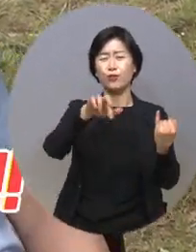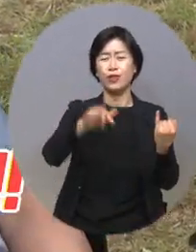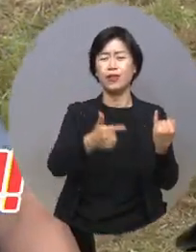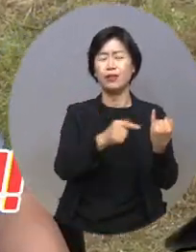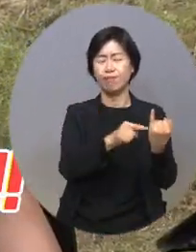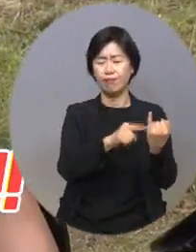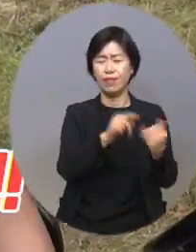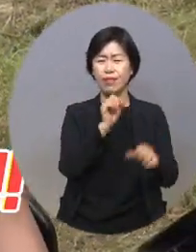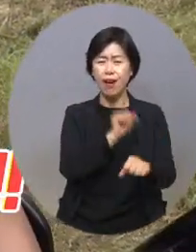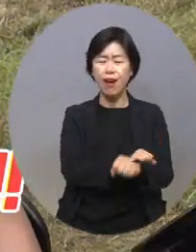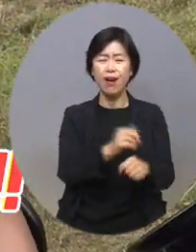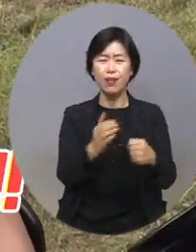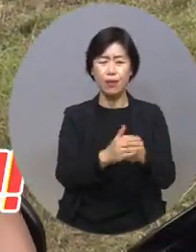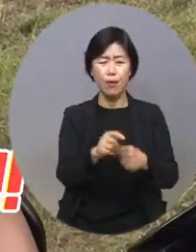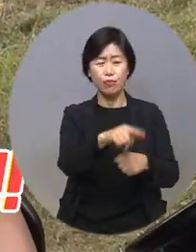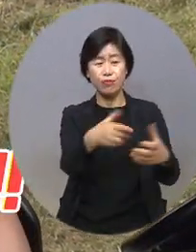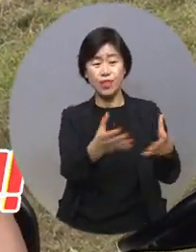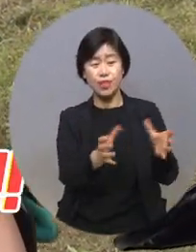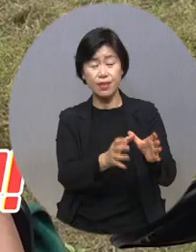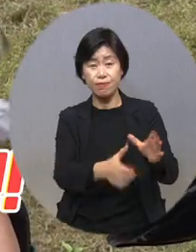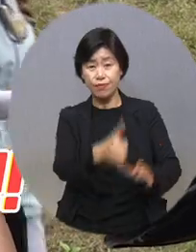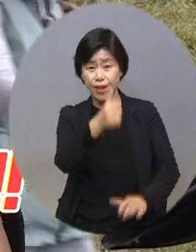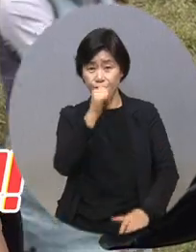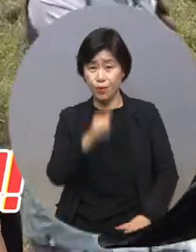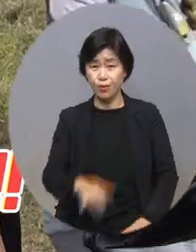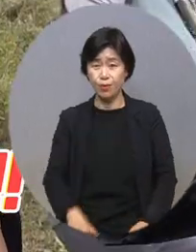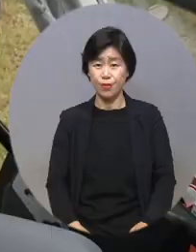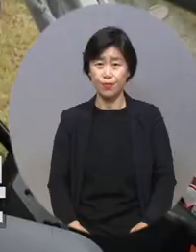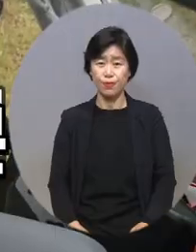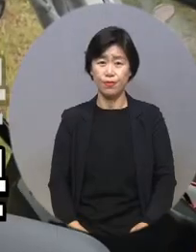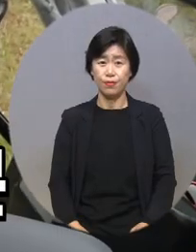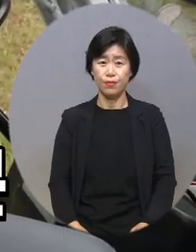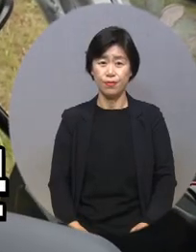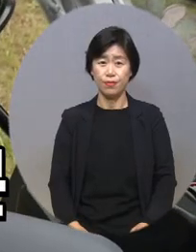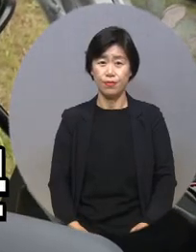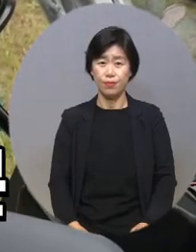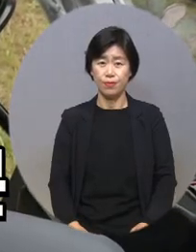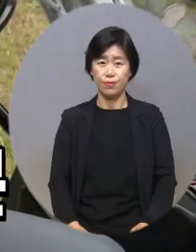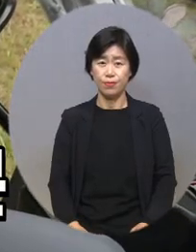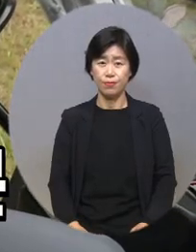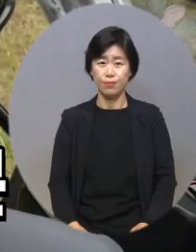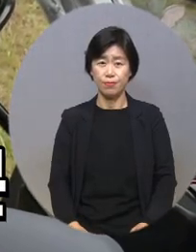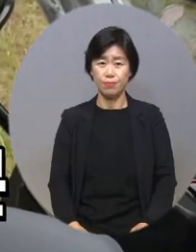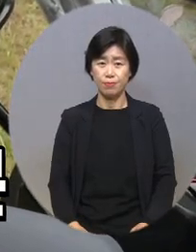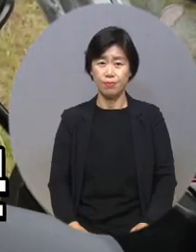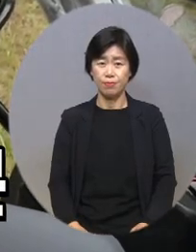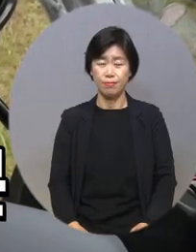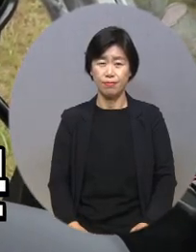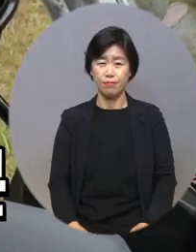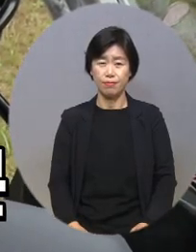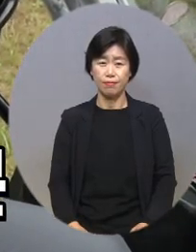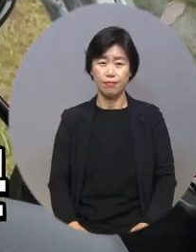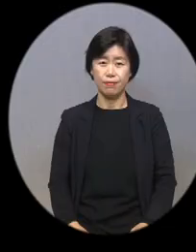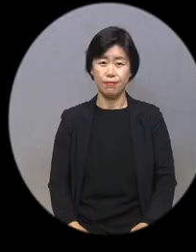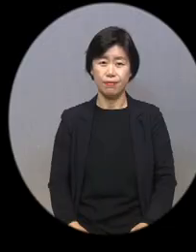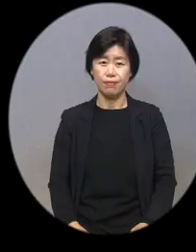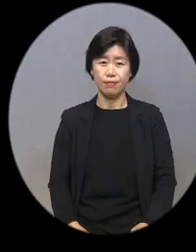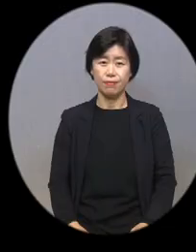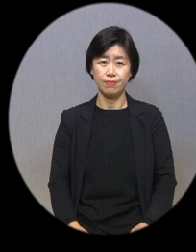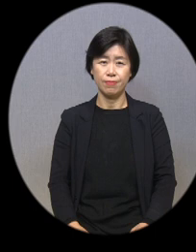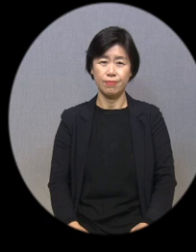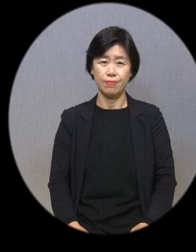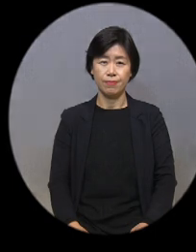돼. 그러니까. 어? 어 진짜 여자를 잘 만나야 돼. 이거 정말 느꼈다. 와 남자는 여자를 잘 만나야 돼. 아 진짜 그렇다.